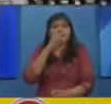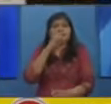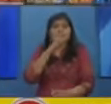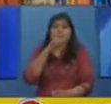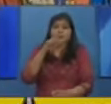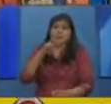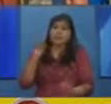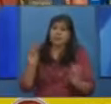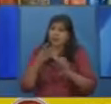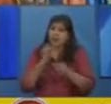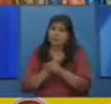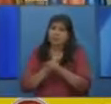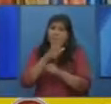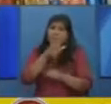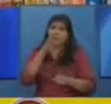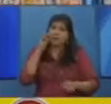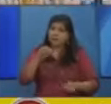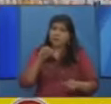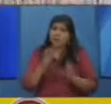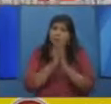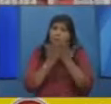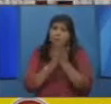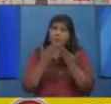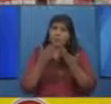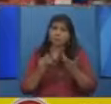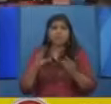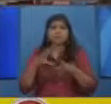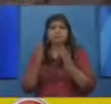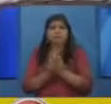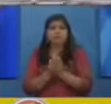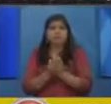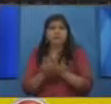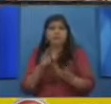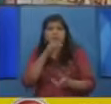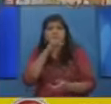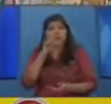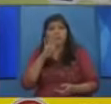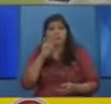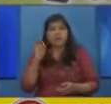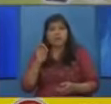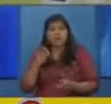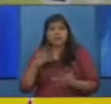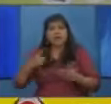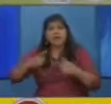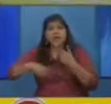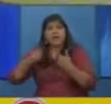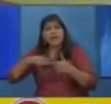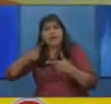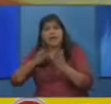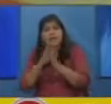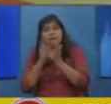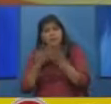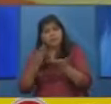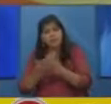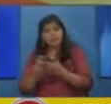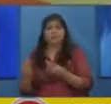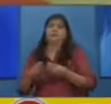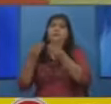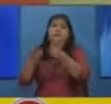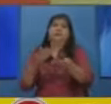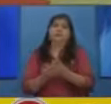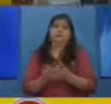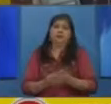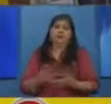5000 पुस्तकों के साथ 140 से अधिक मैगजीन उपलब्ध कराता है। ऐसी एक संस्था पुस्तक परब